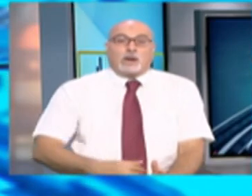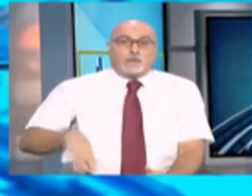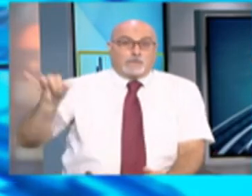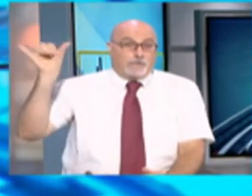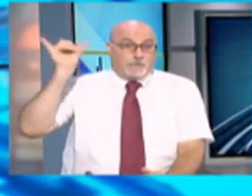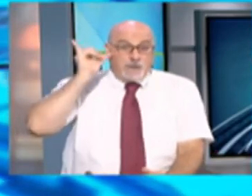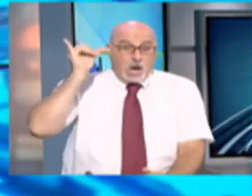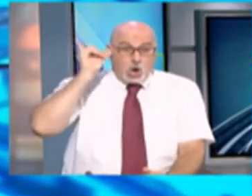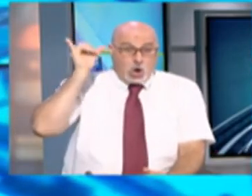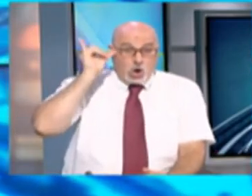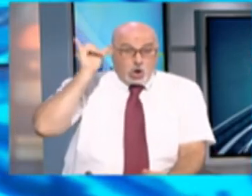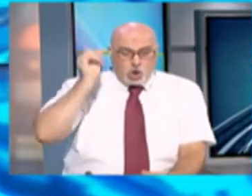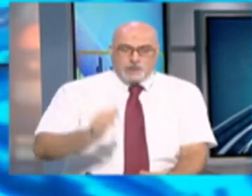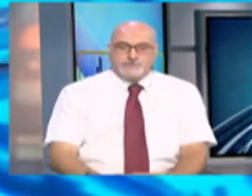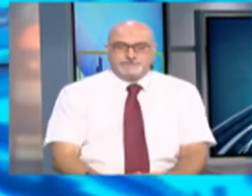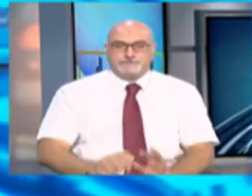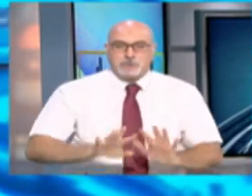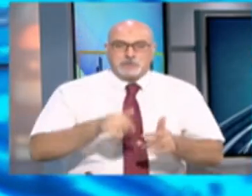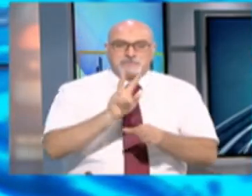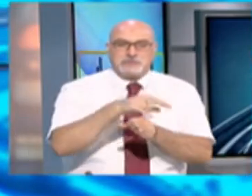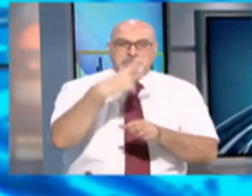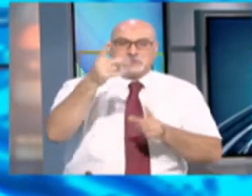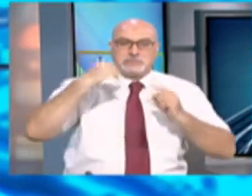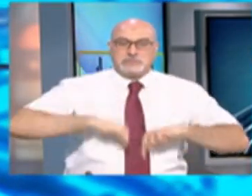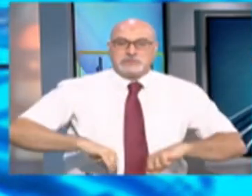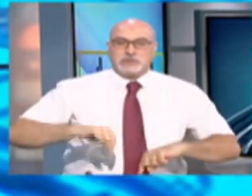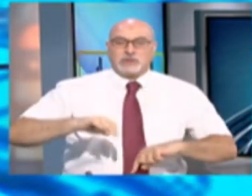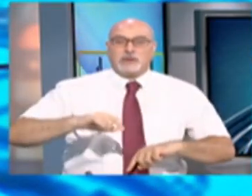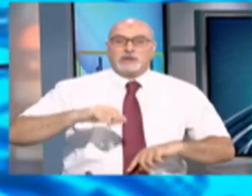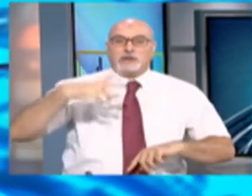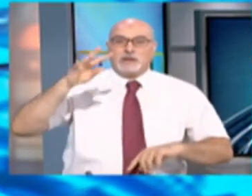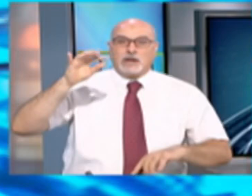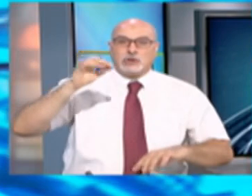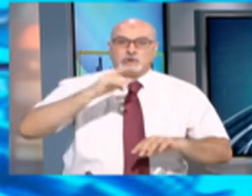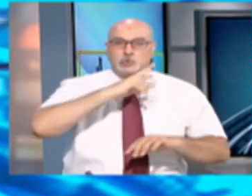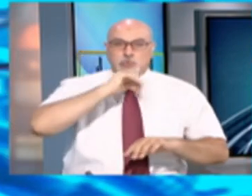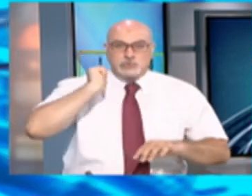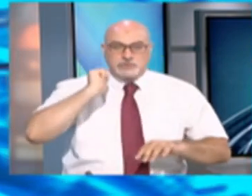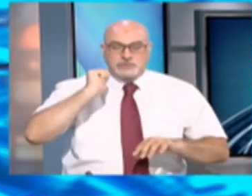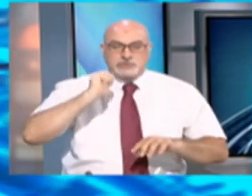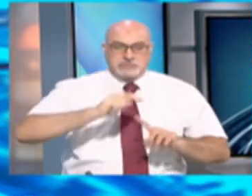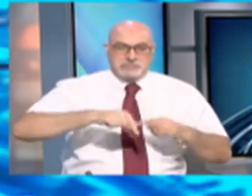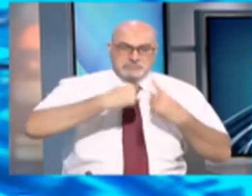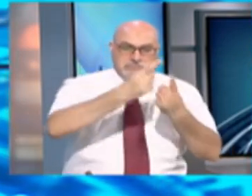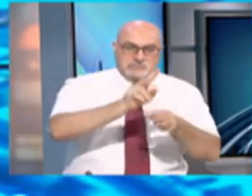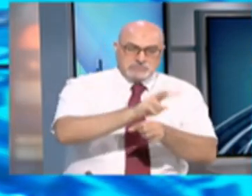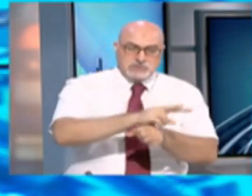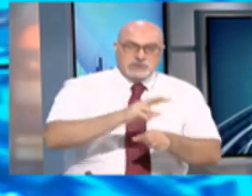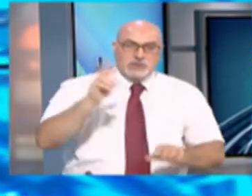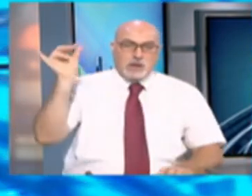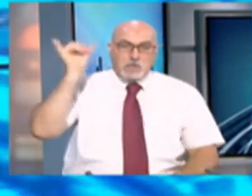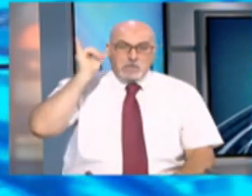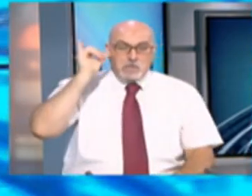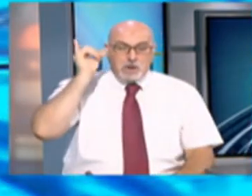المنددة باستقبال وزيرة الكيان الإسرائيلي المحتل من قبل نظام المخزن في سياق حملة تطبيعية مغربية